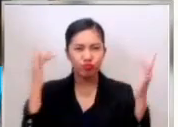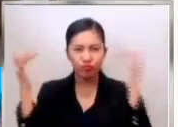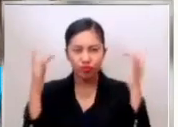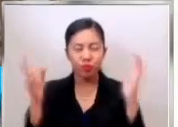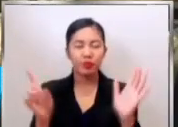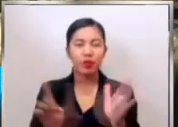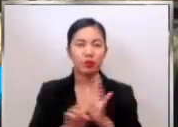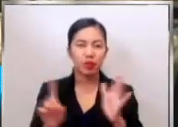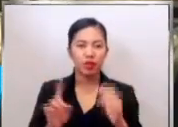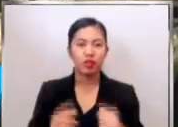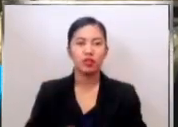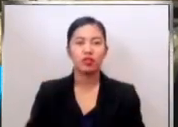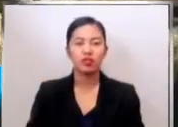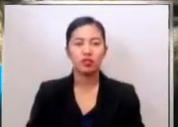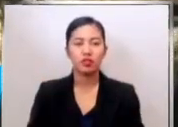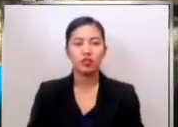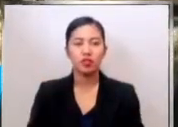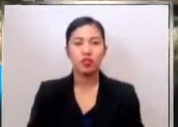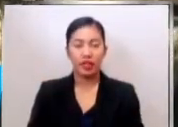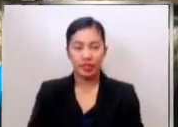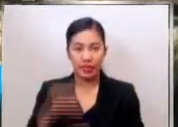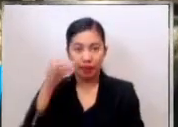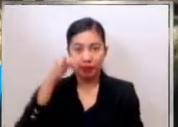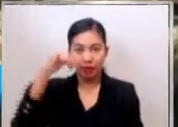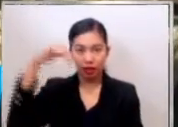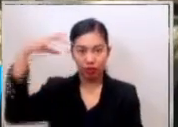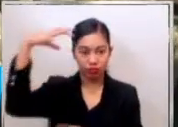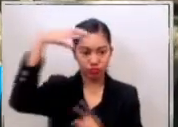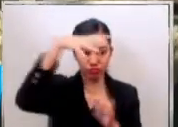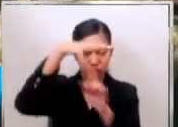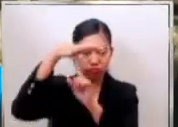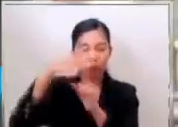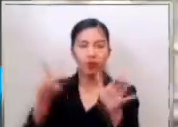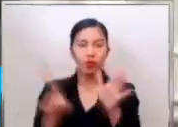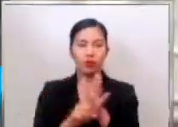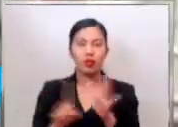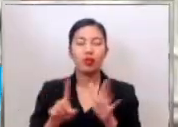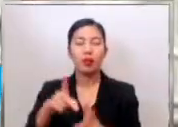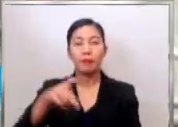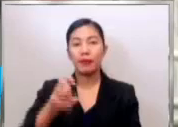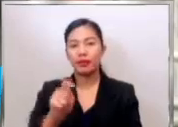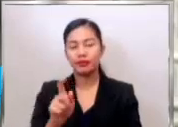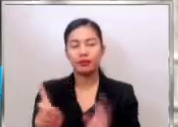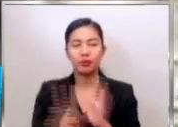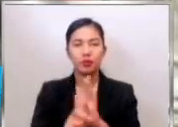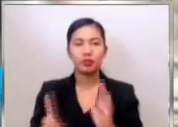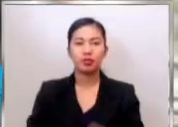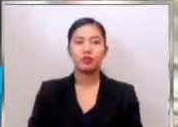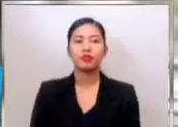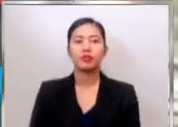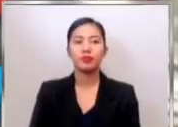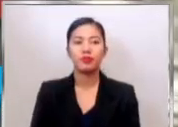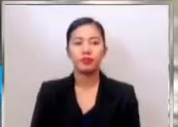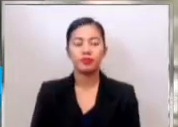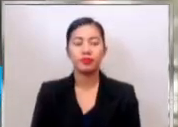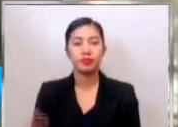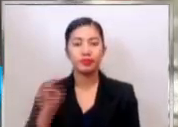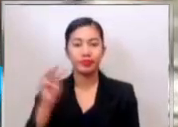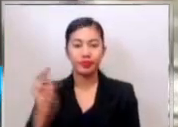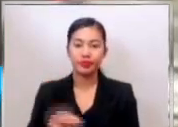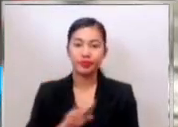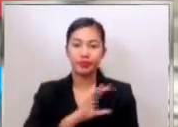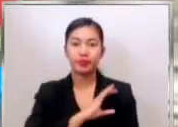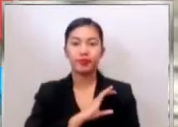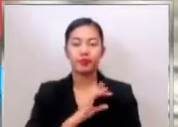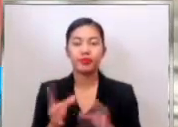at drone, pati na yung mga alagang hayop. Sa impormasyong nakuha natin sa command post ng MPD ay nasa